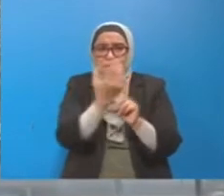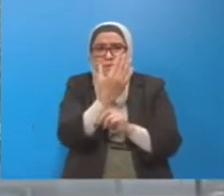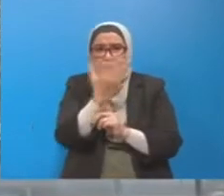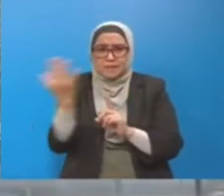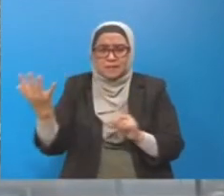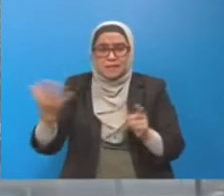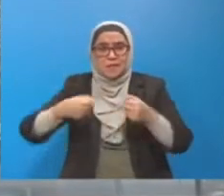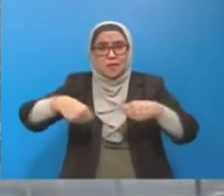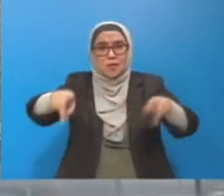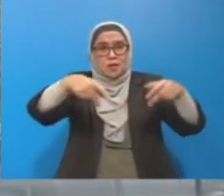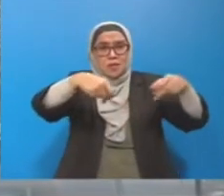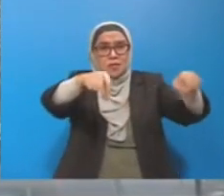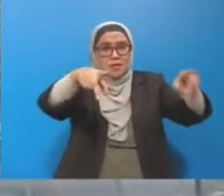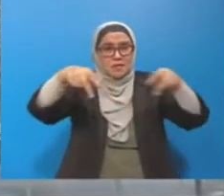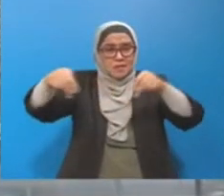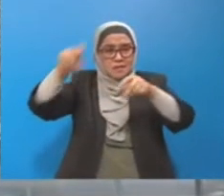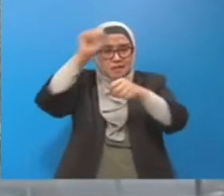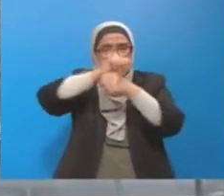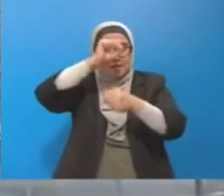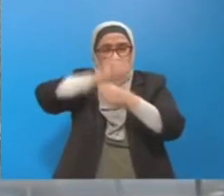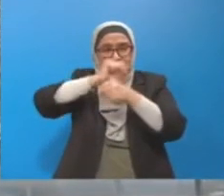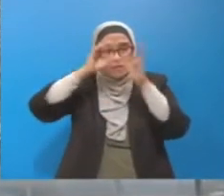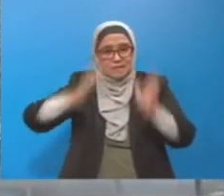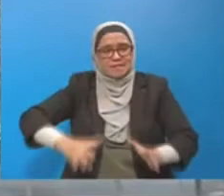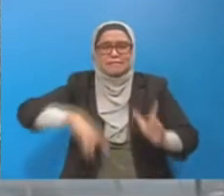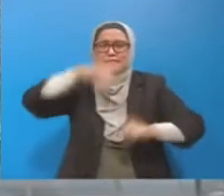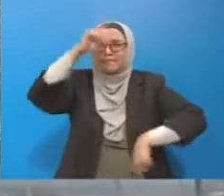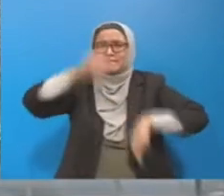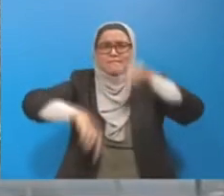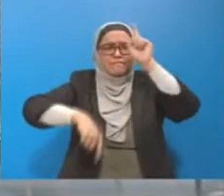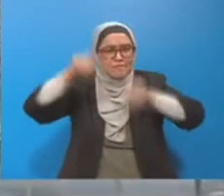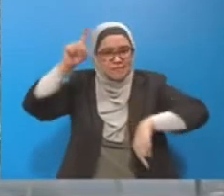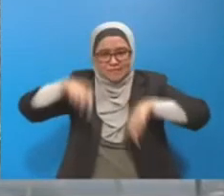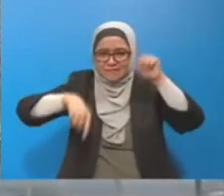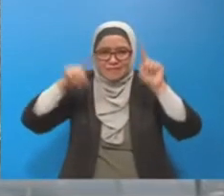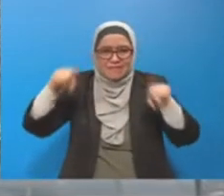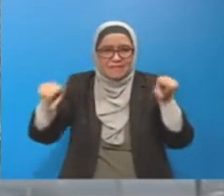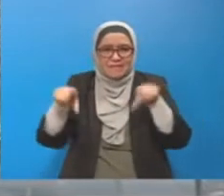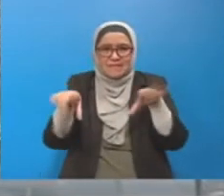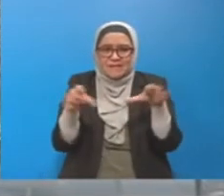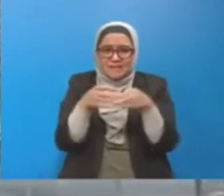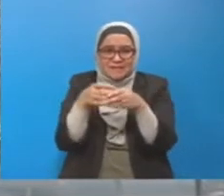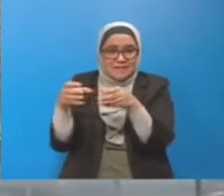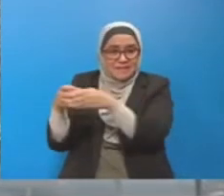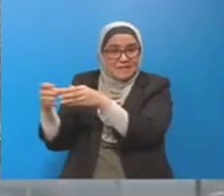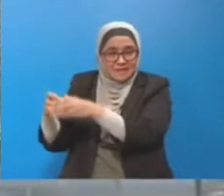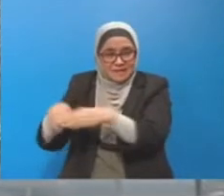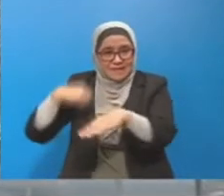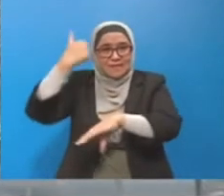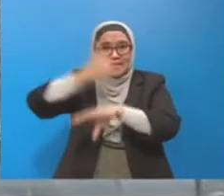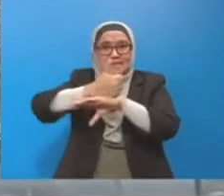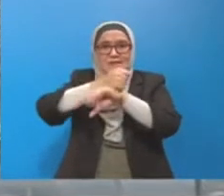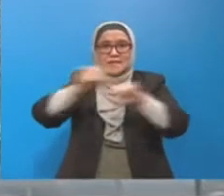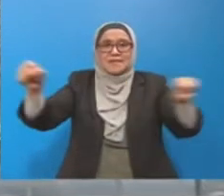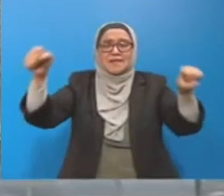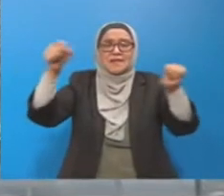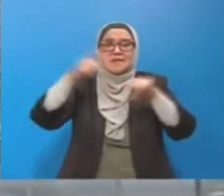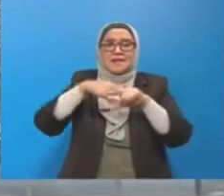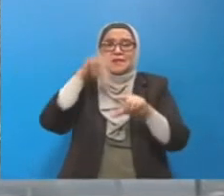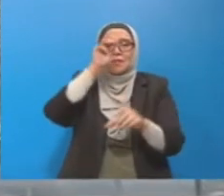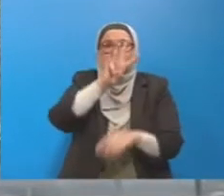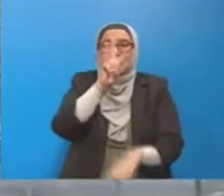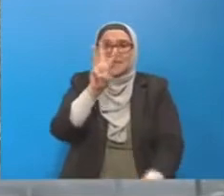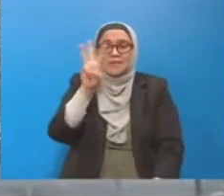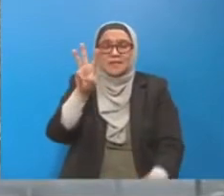1572864 kerjaan pelbagai ketegori disediakan melalui portal tersebut manakala seramai 636